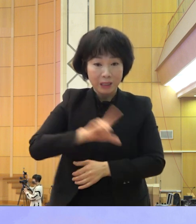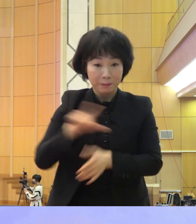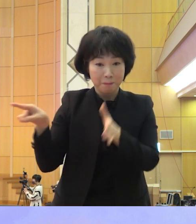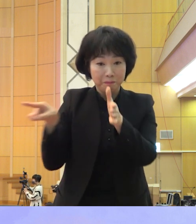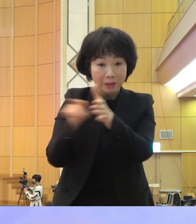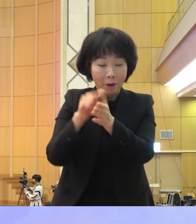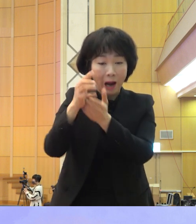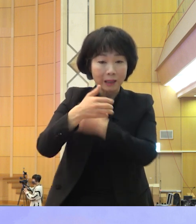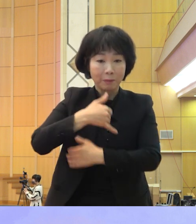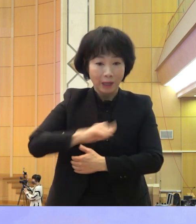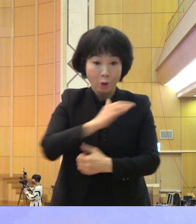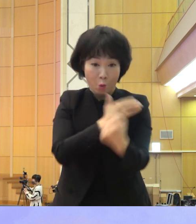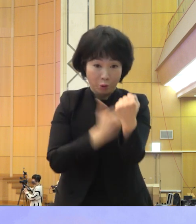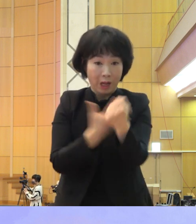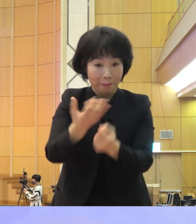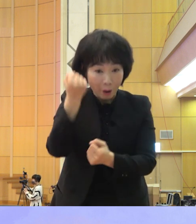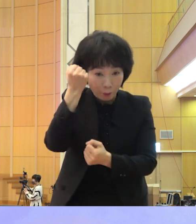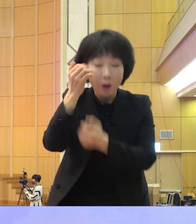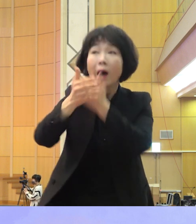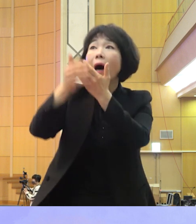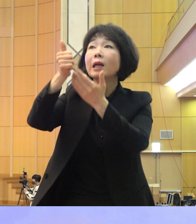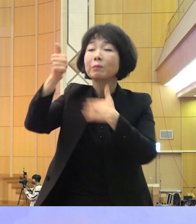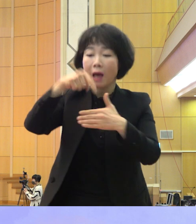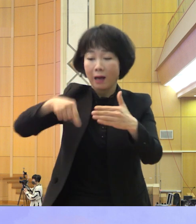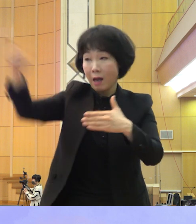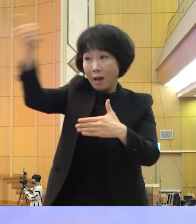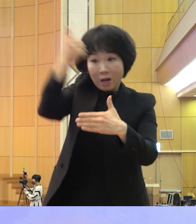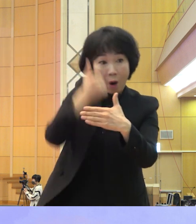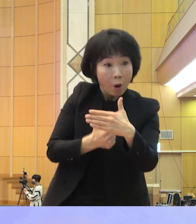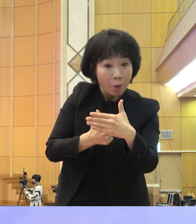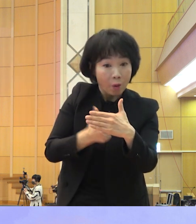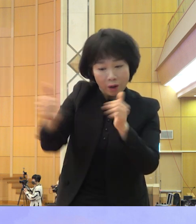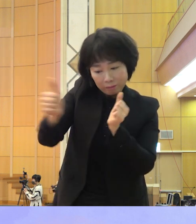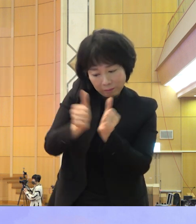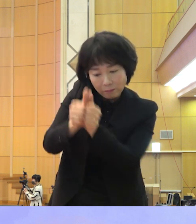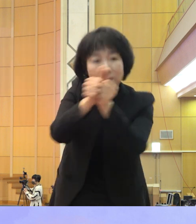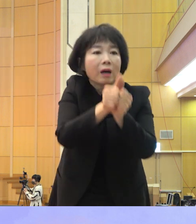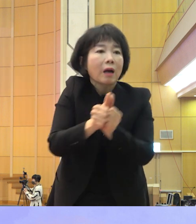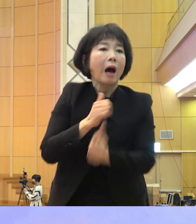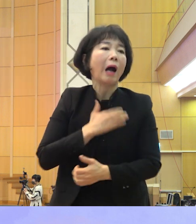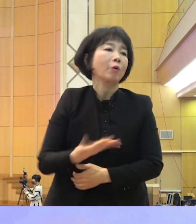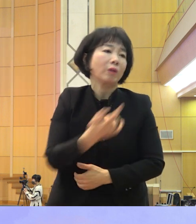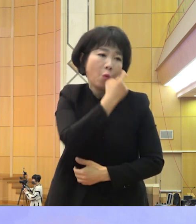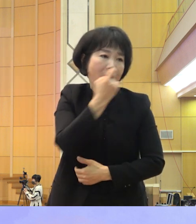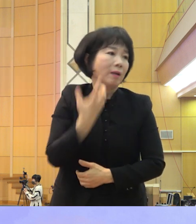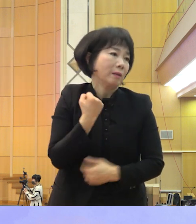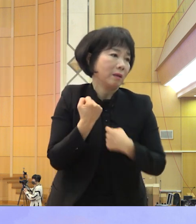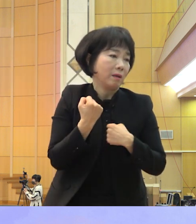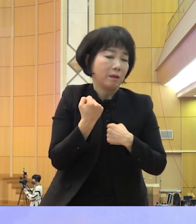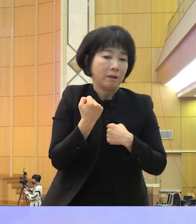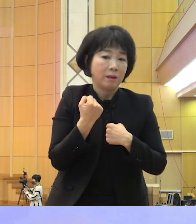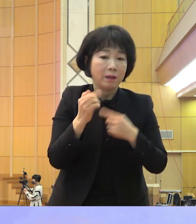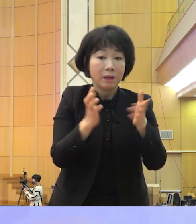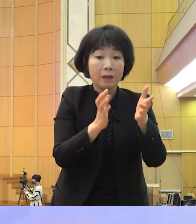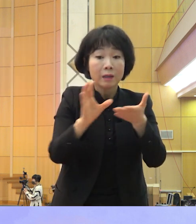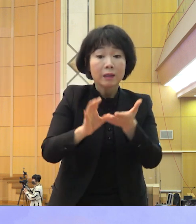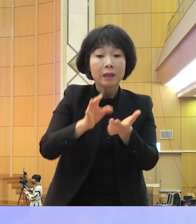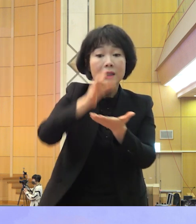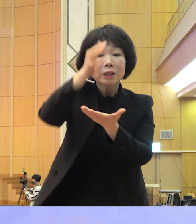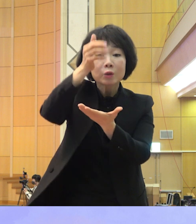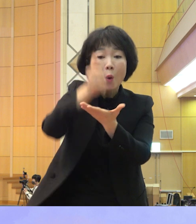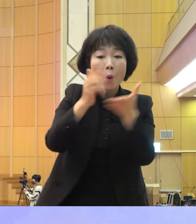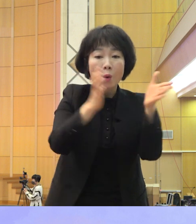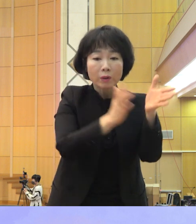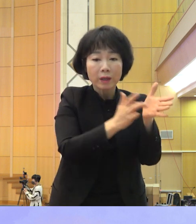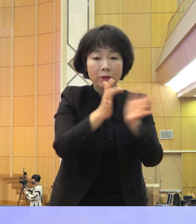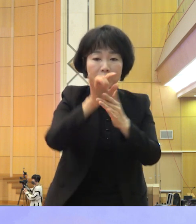말미암아 하나님의 자녀가 되어졌고 주님께서 내 안에 계시고 내가 주님 안에 있다는 걸 이제 알게 됐죠. 그래서 그리스도 예수